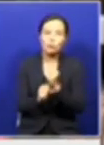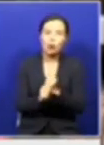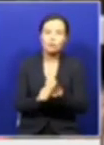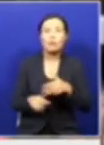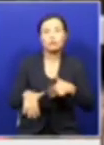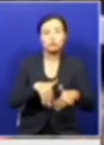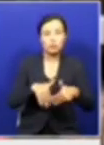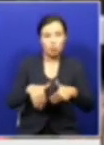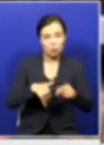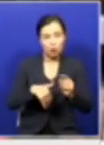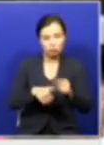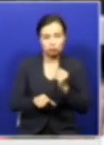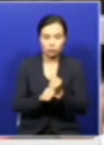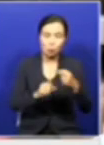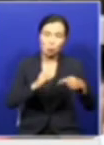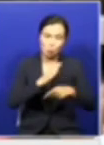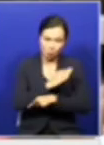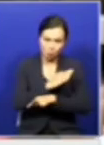าน